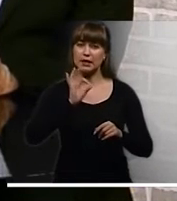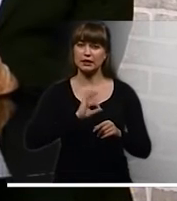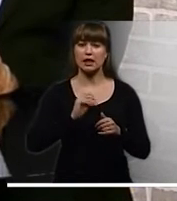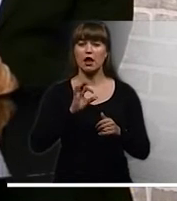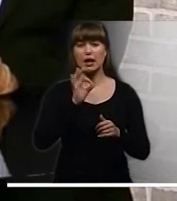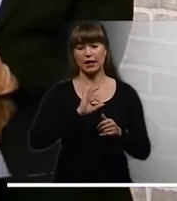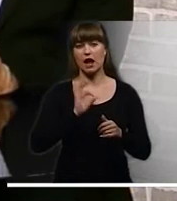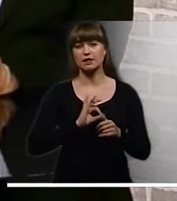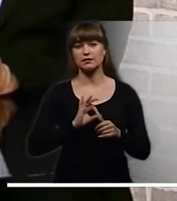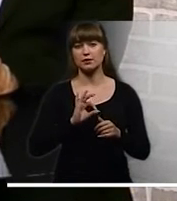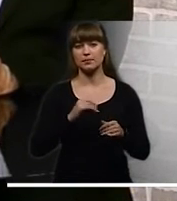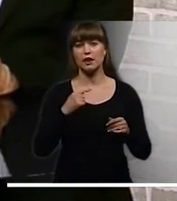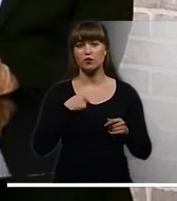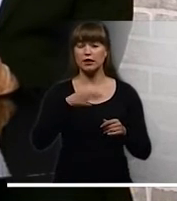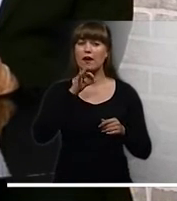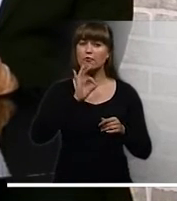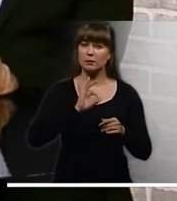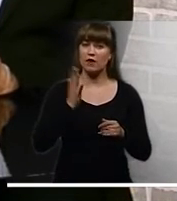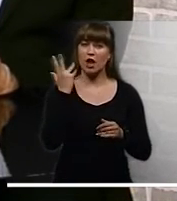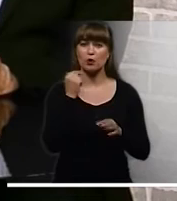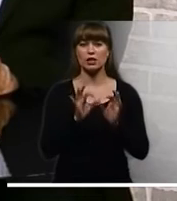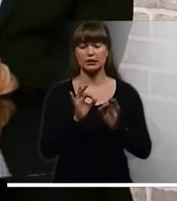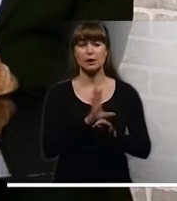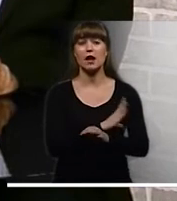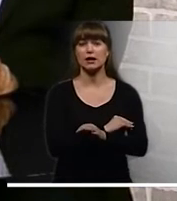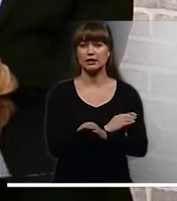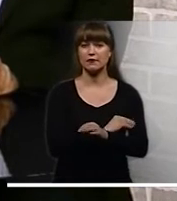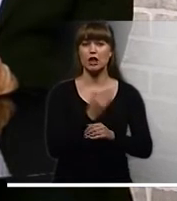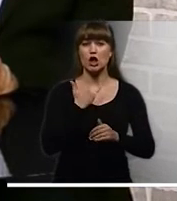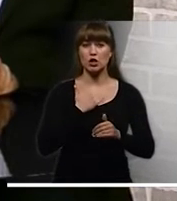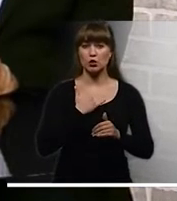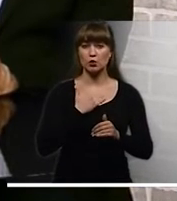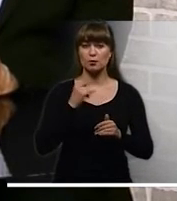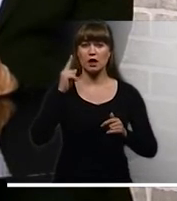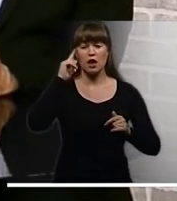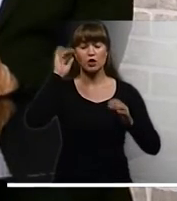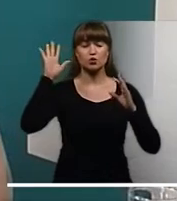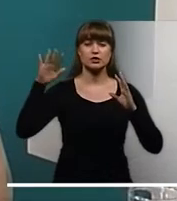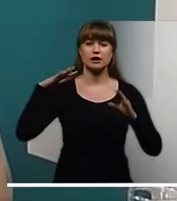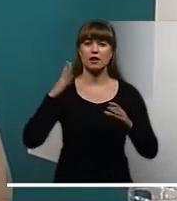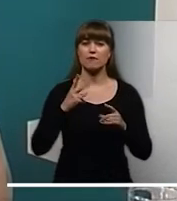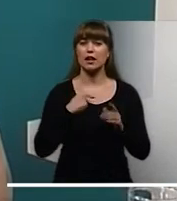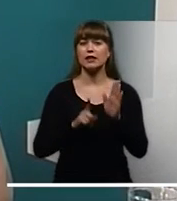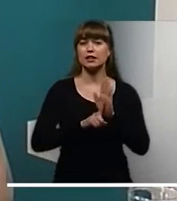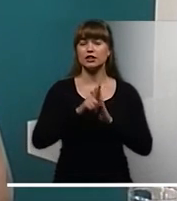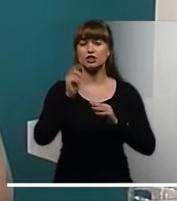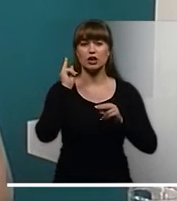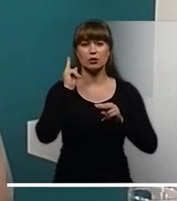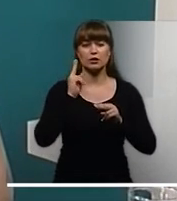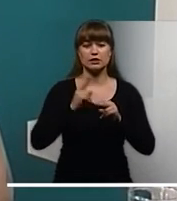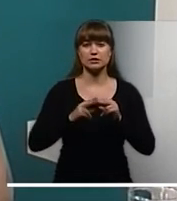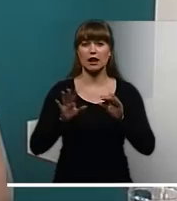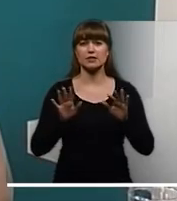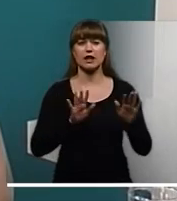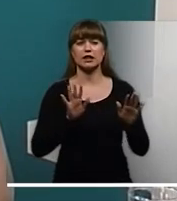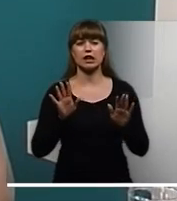ну, лекарства. Вот я их выпиваю, когда нормальное у меня давление, и у меня начинает кружиться голова, я начинаю терять